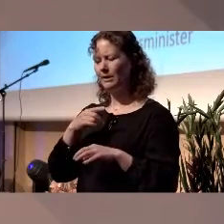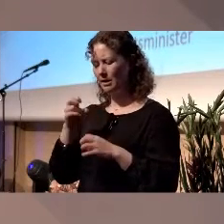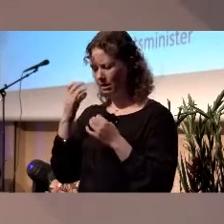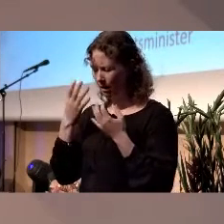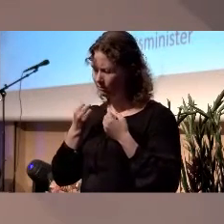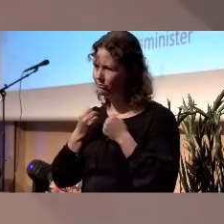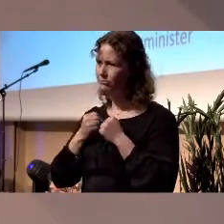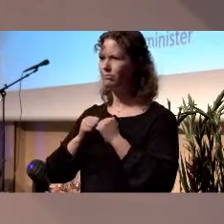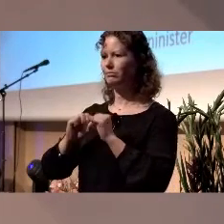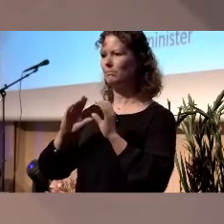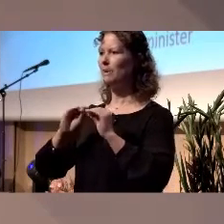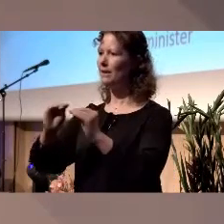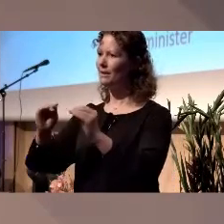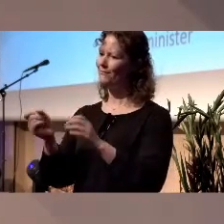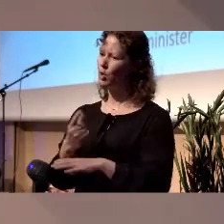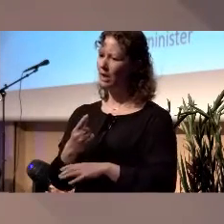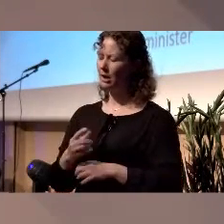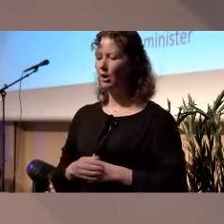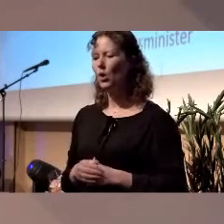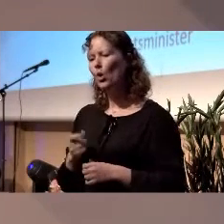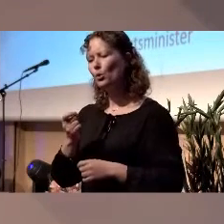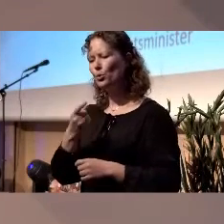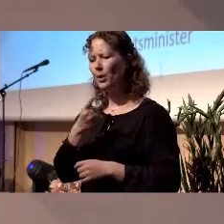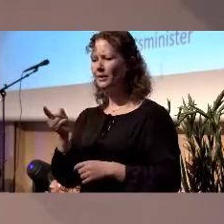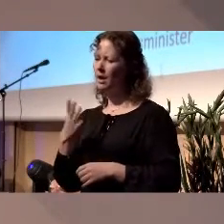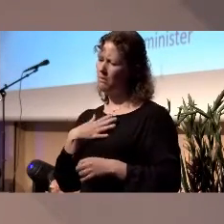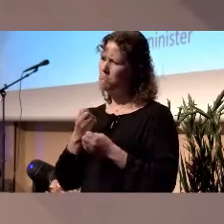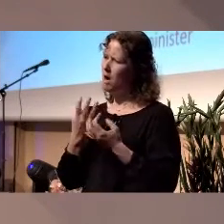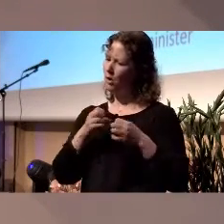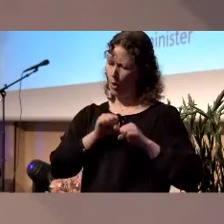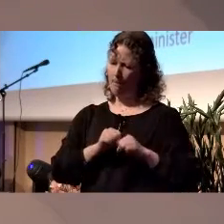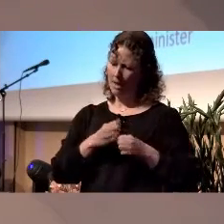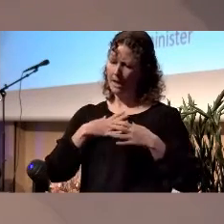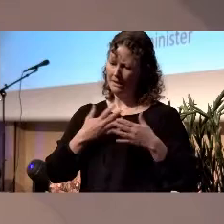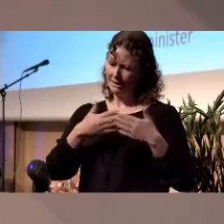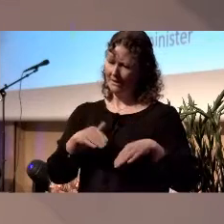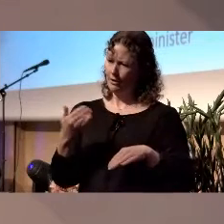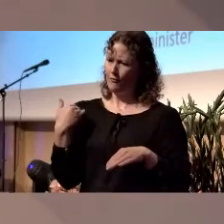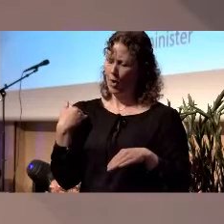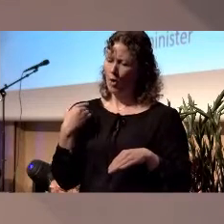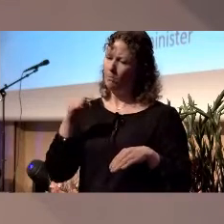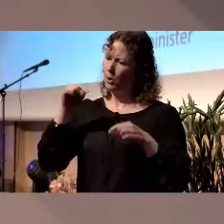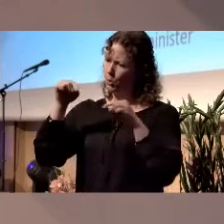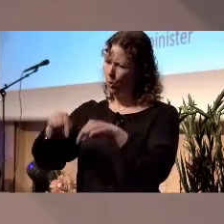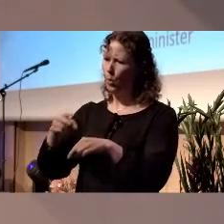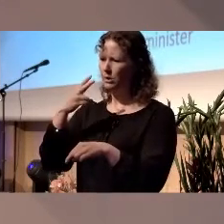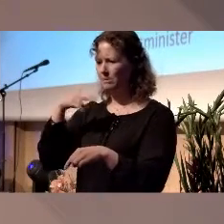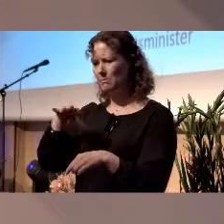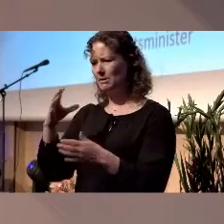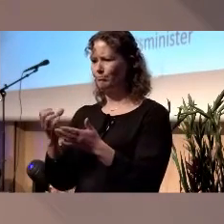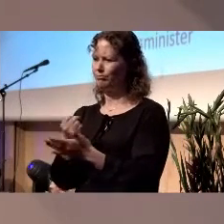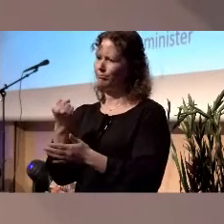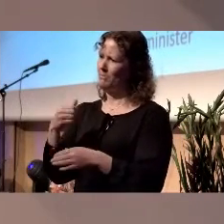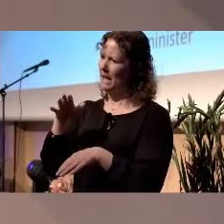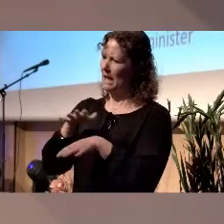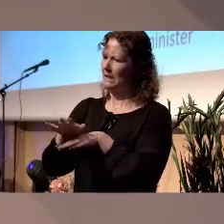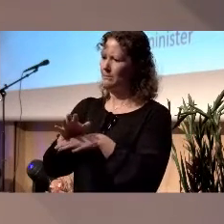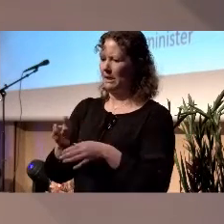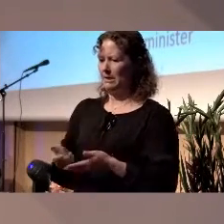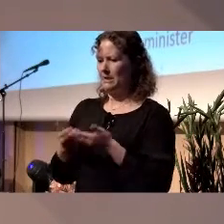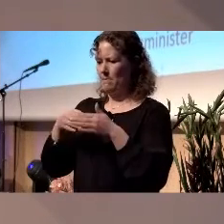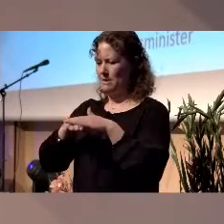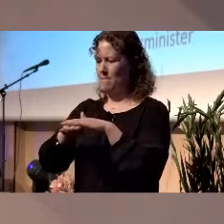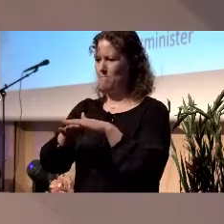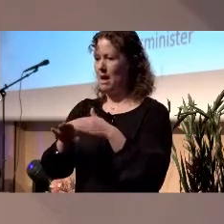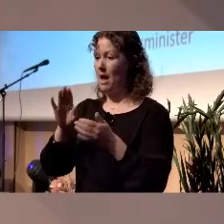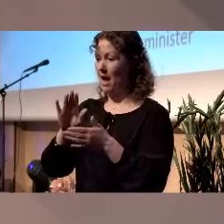De følte de kom seg bedre. Og noen av dem hadde nok hatt mange opphold i helsevesenet før, og de sa faktisk at de fikk mer eksperthjelp gjennom denne metoden